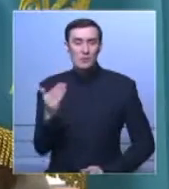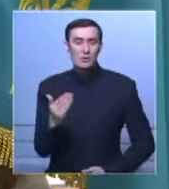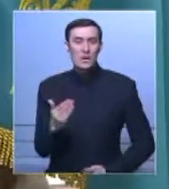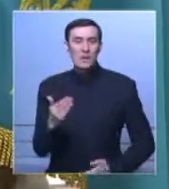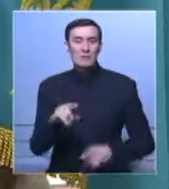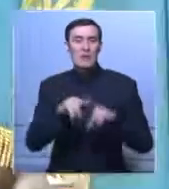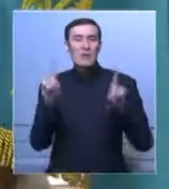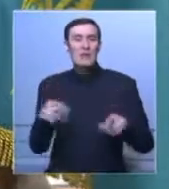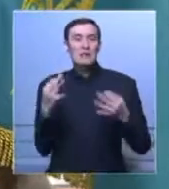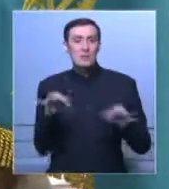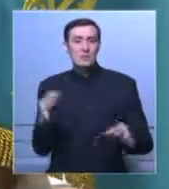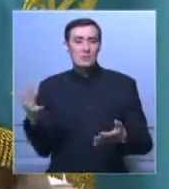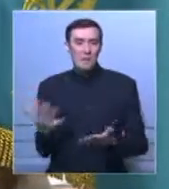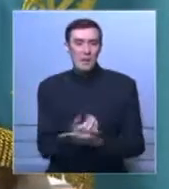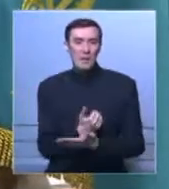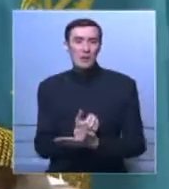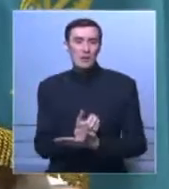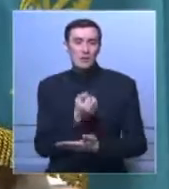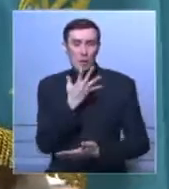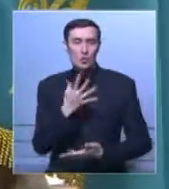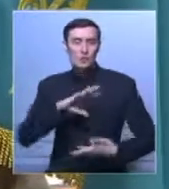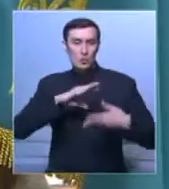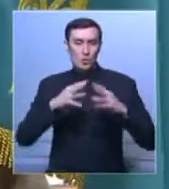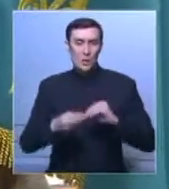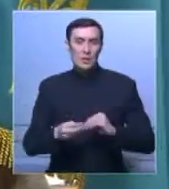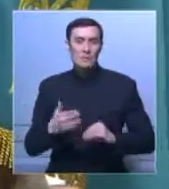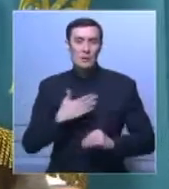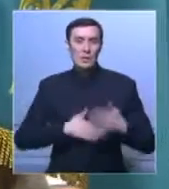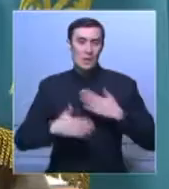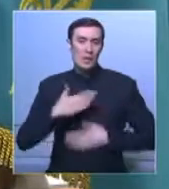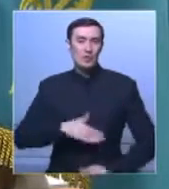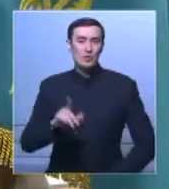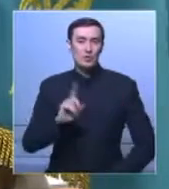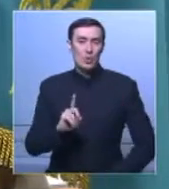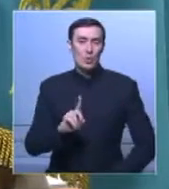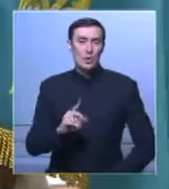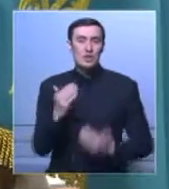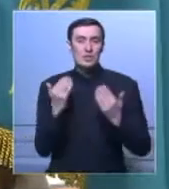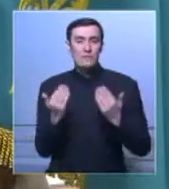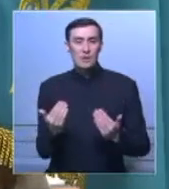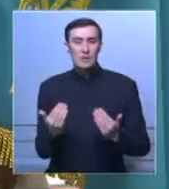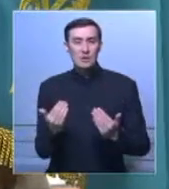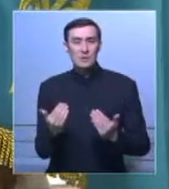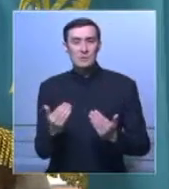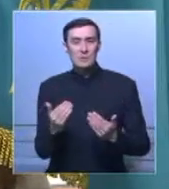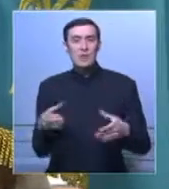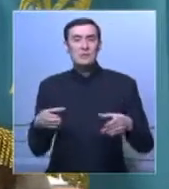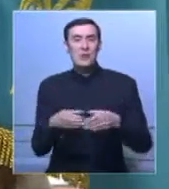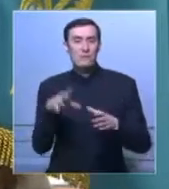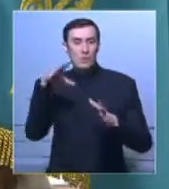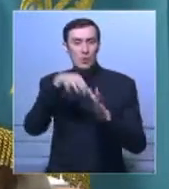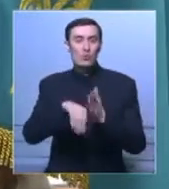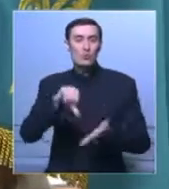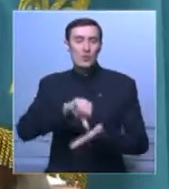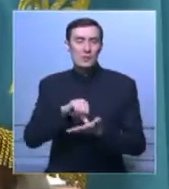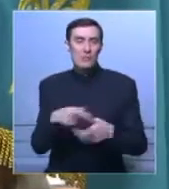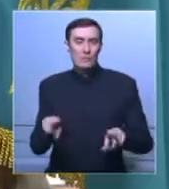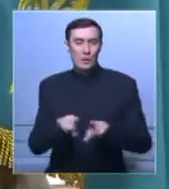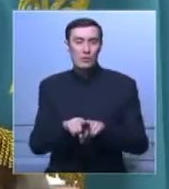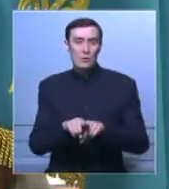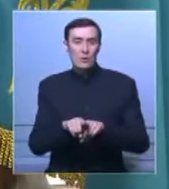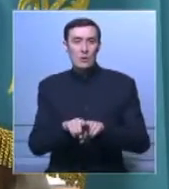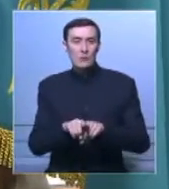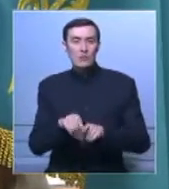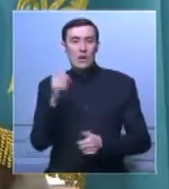лицензию завоевали с высокими достижениями. И отрадно, что сегодняшний состав участников, оно такое